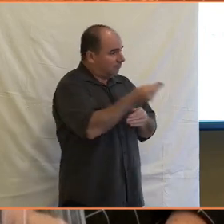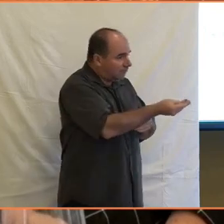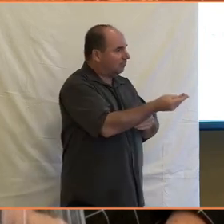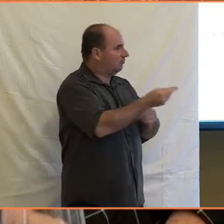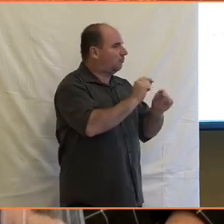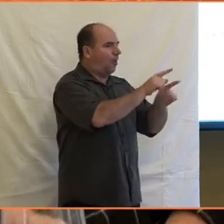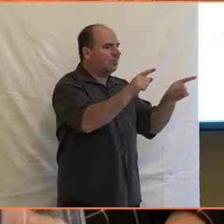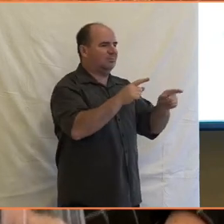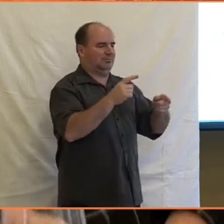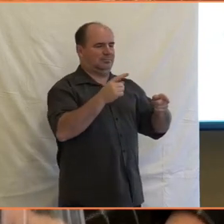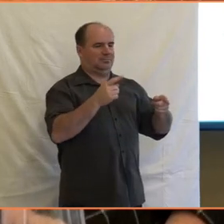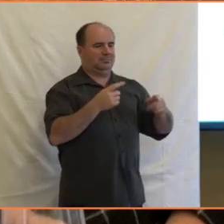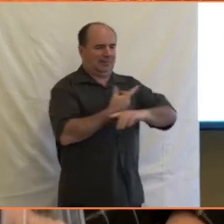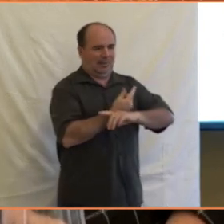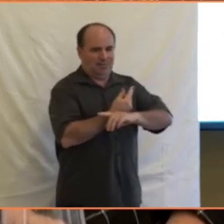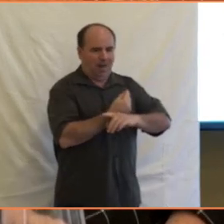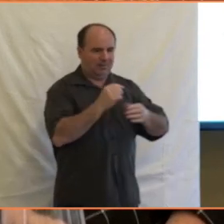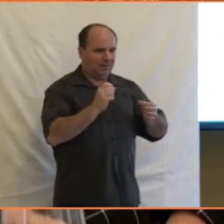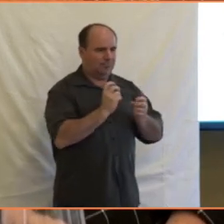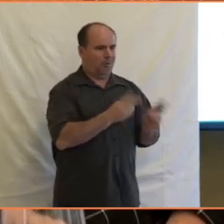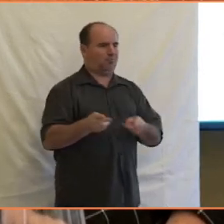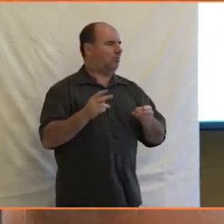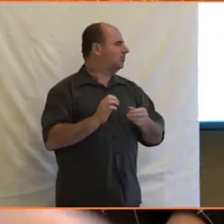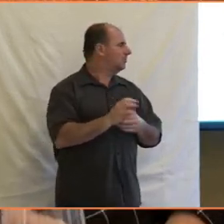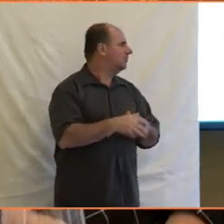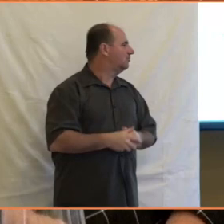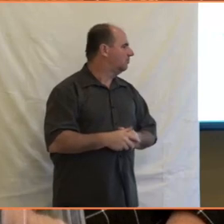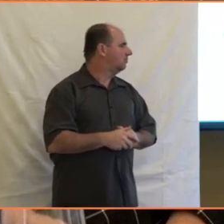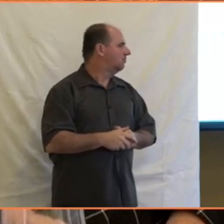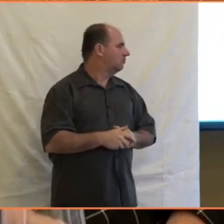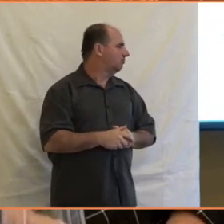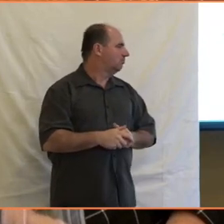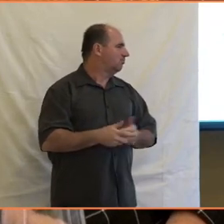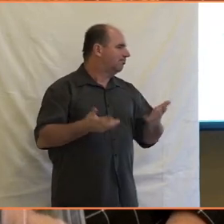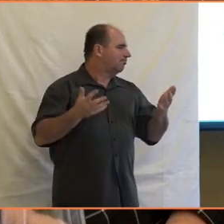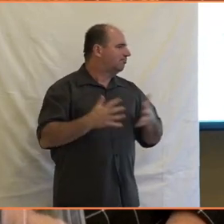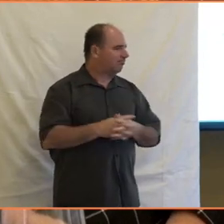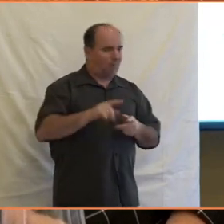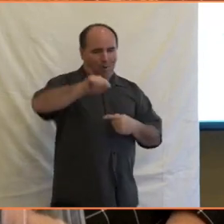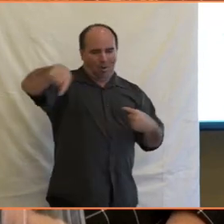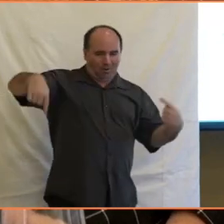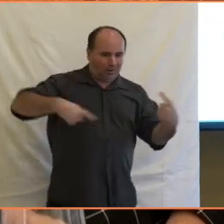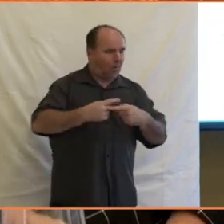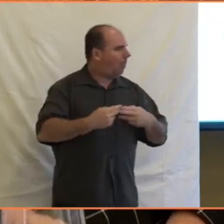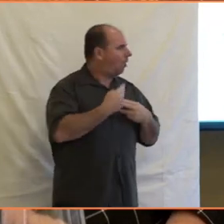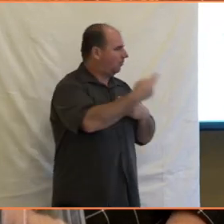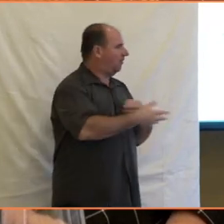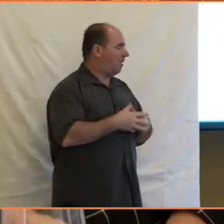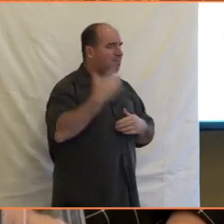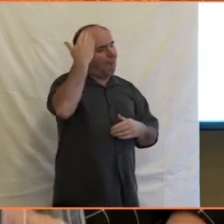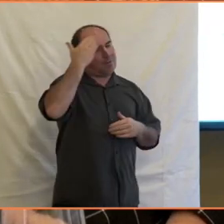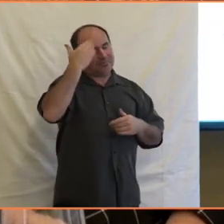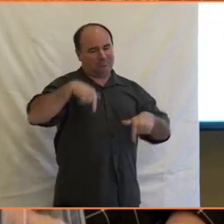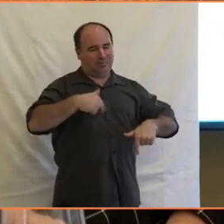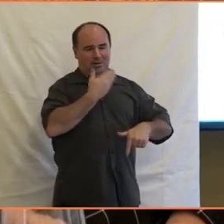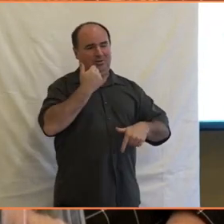nezůstali pozadí ti, kteří to nechtějí nebo neumí využívat. No. Takže takhle jako oklikou jsem odpověděl na otázku. Nemyslím si, že my jsme jinak nějak